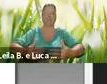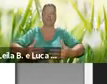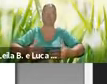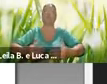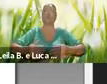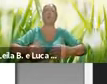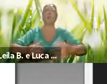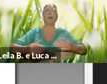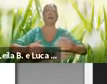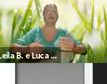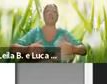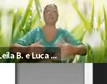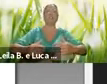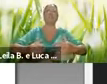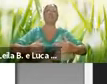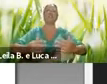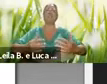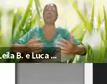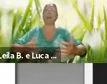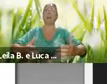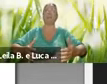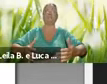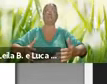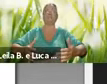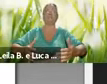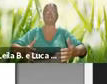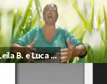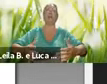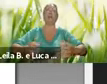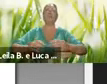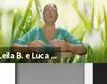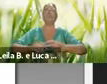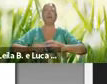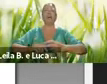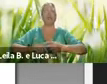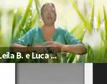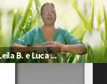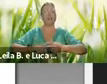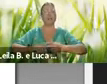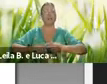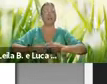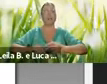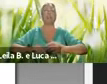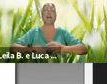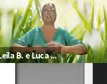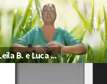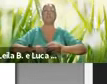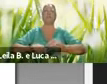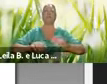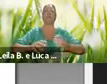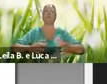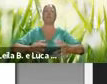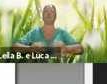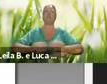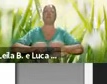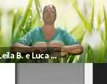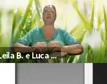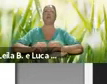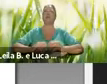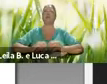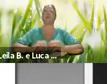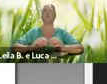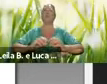esseri, come la capacità di respirare. E ogni creatura assimila le